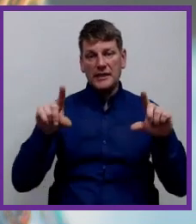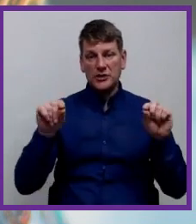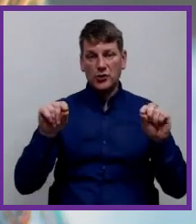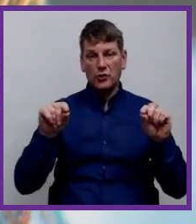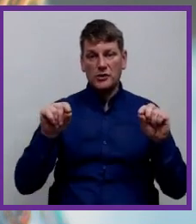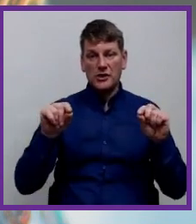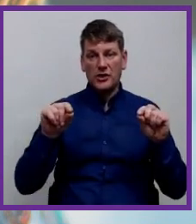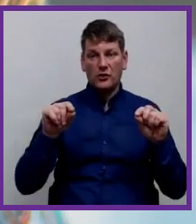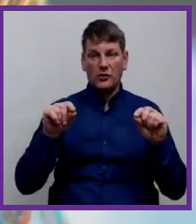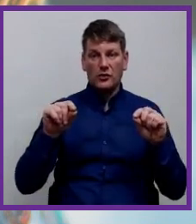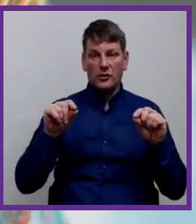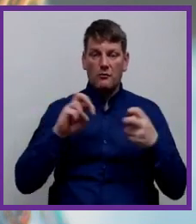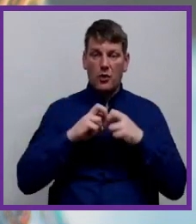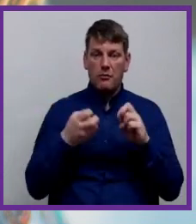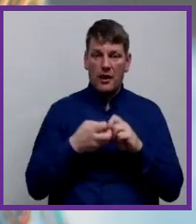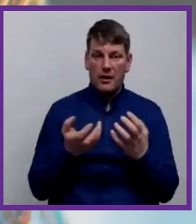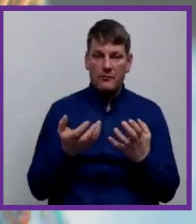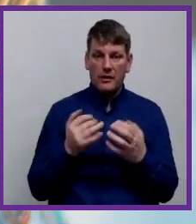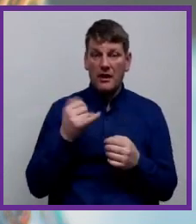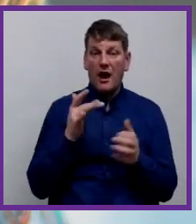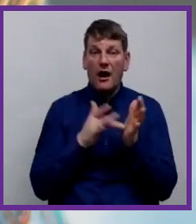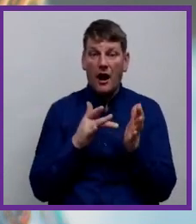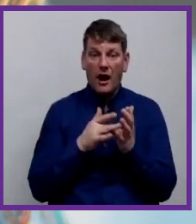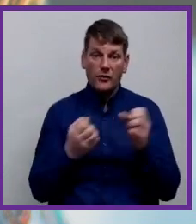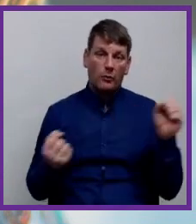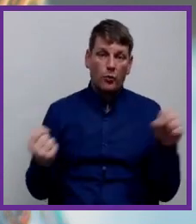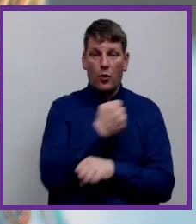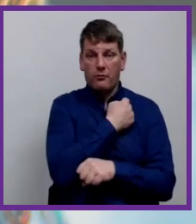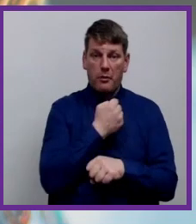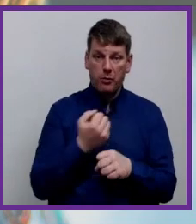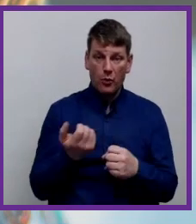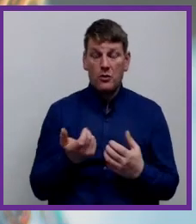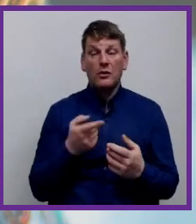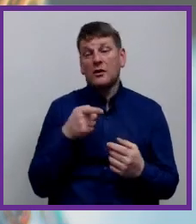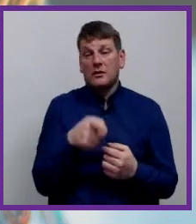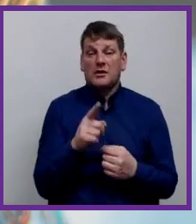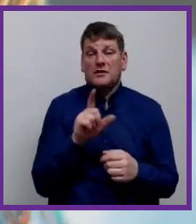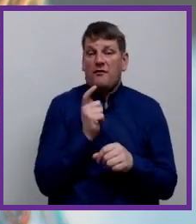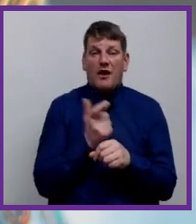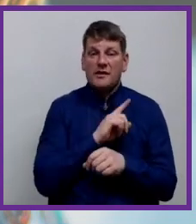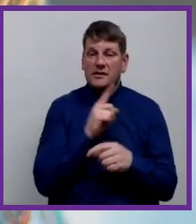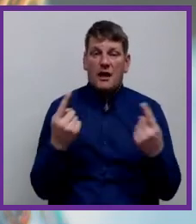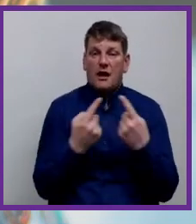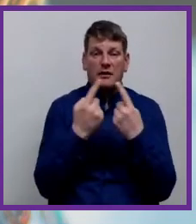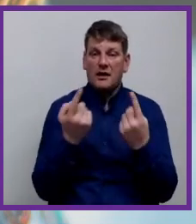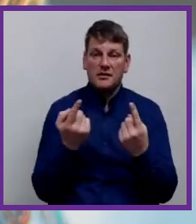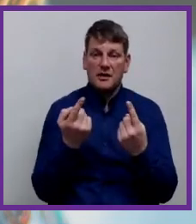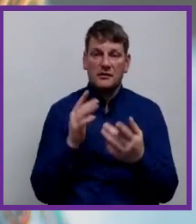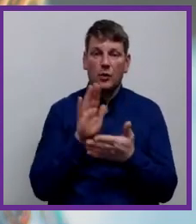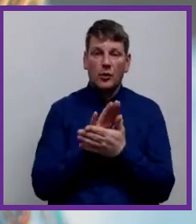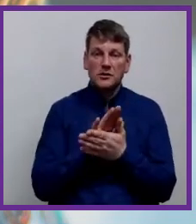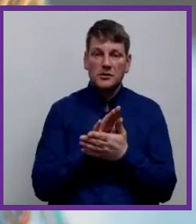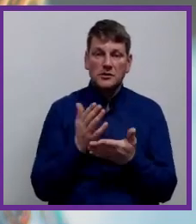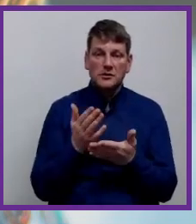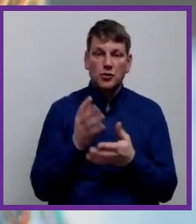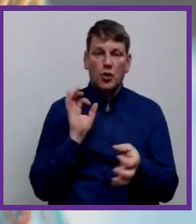institūciju problēma, nu, ja kādam dod pa purnu, tad tas jau vairs neatiecās uz,